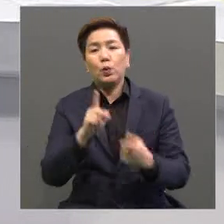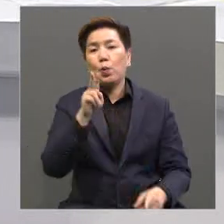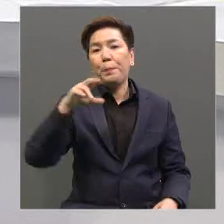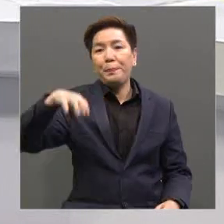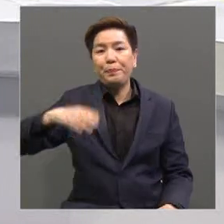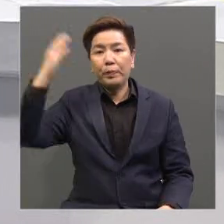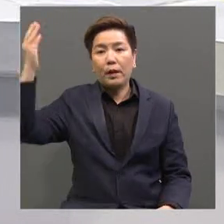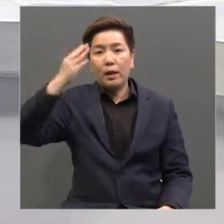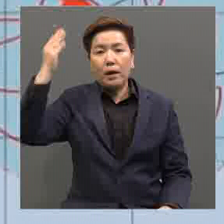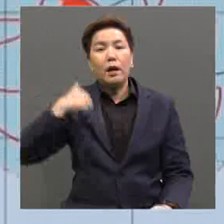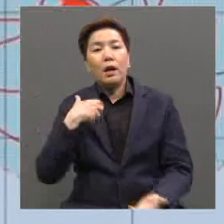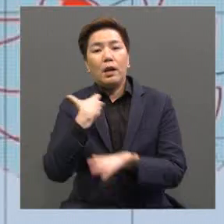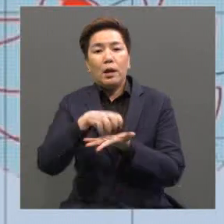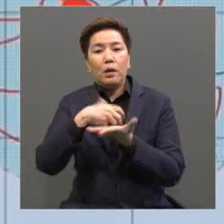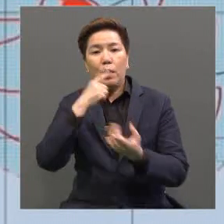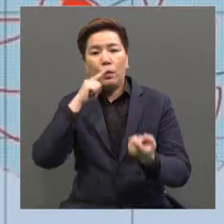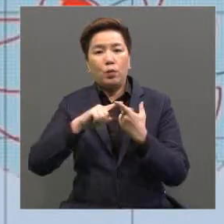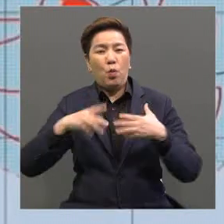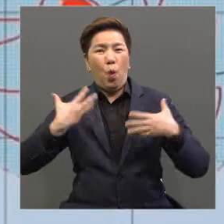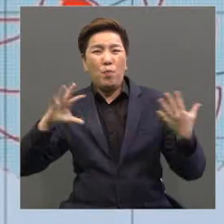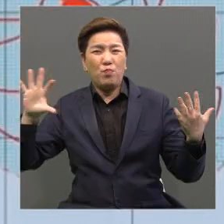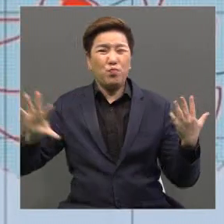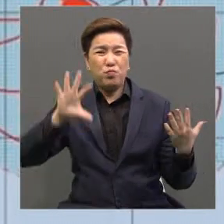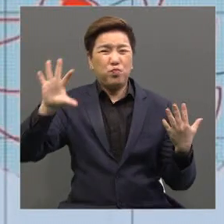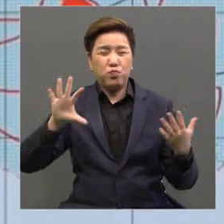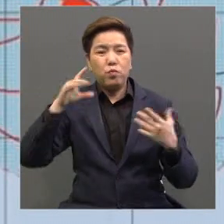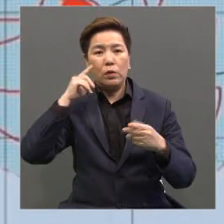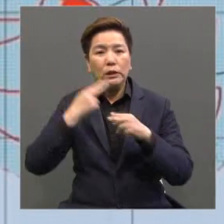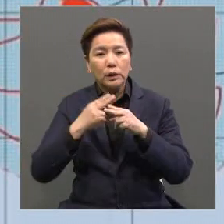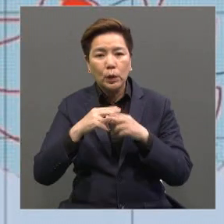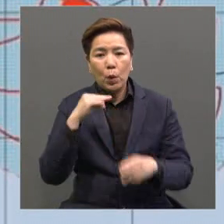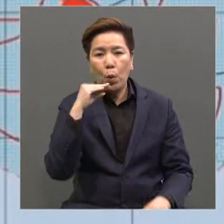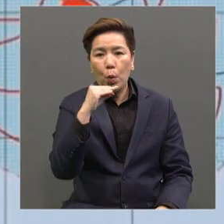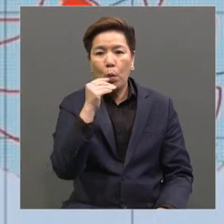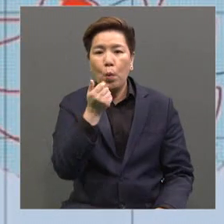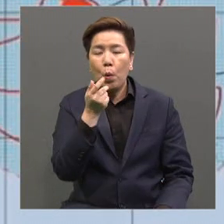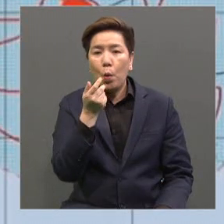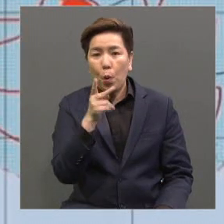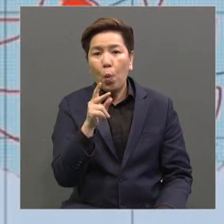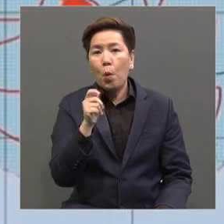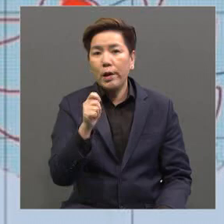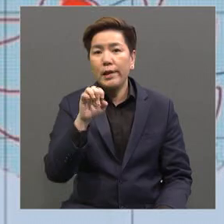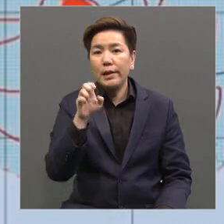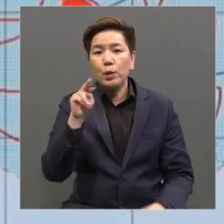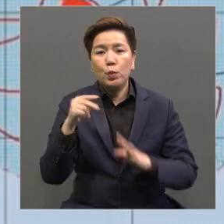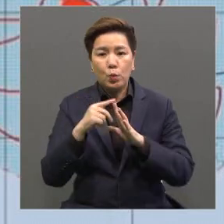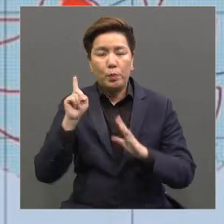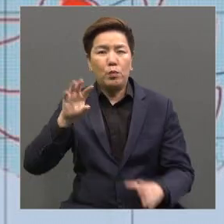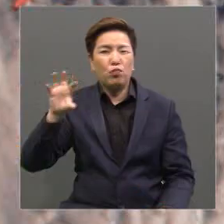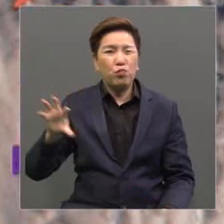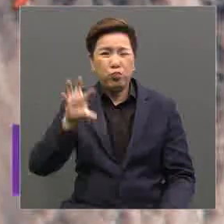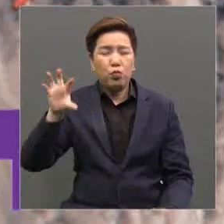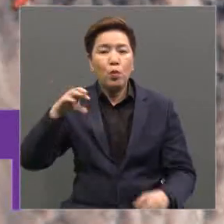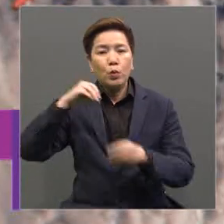อุตุนิยมวิทยานะครับมีการรายงานสถานการณ์พายุโซนร้อนที่ชื่อว่าโคอินุนะซึ่งเป็นพายุหมุนเขตร้อน